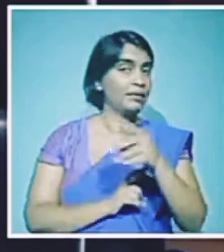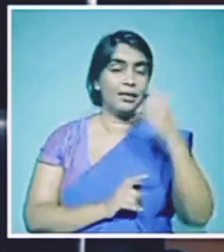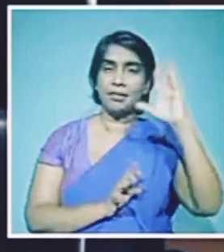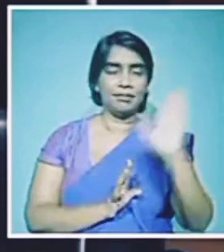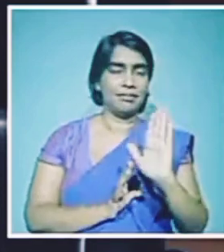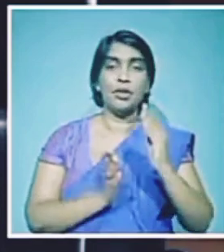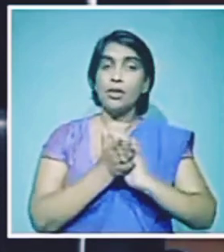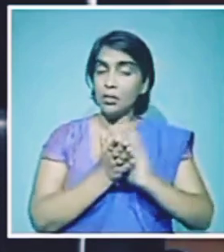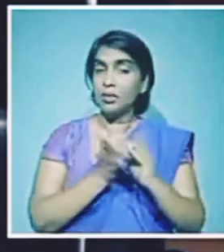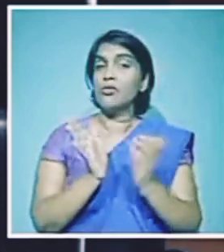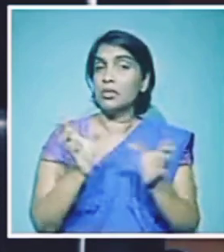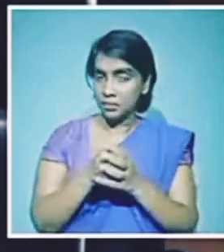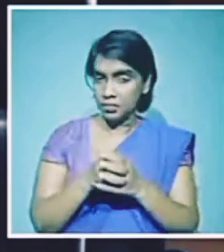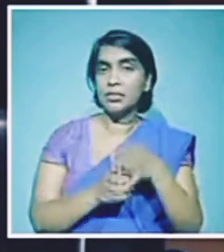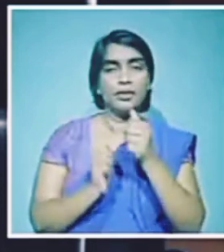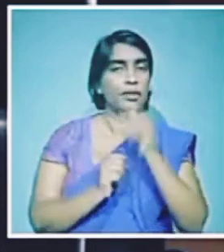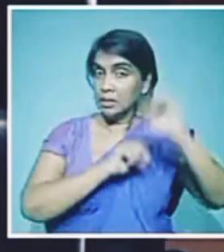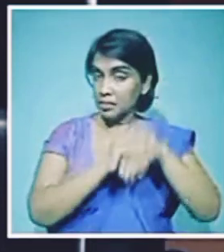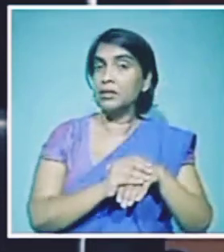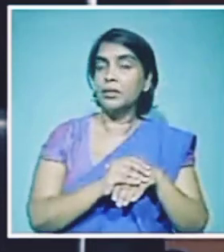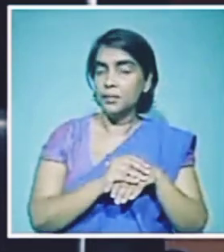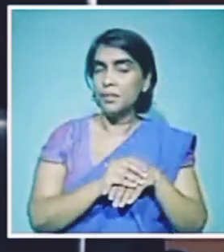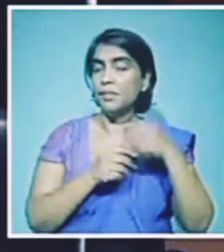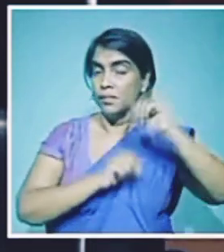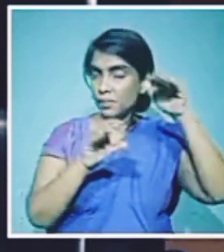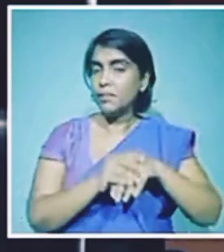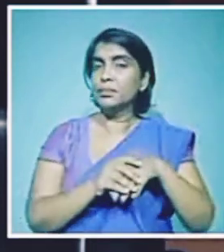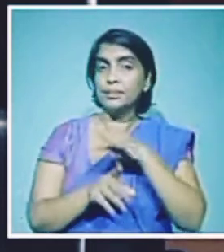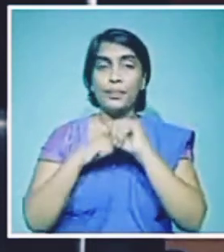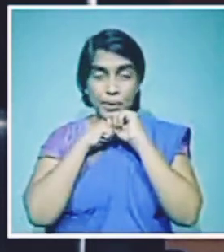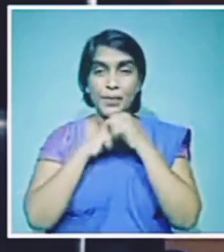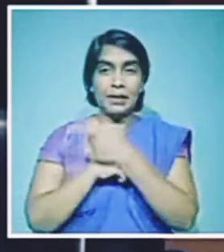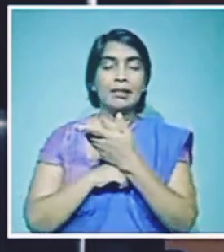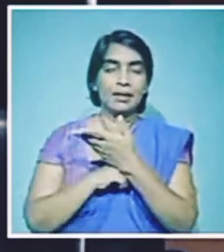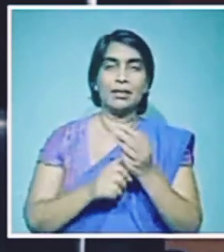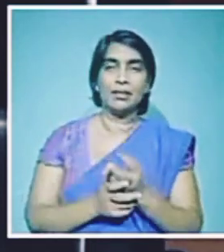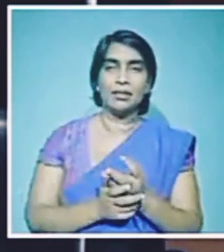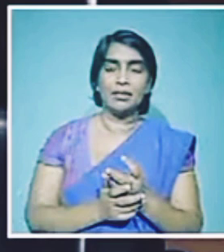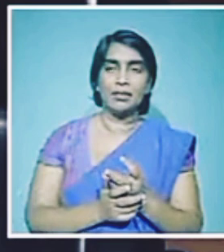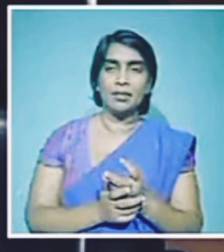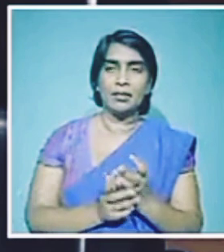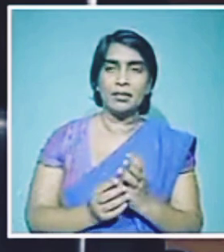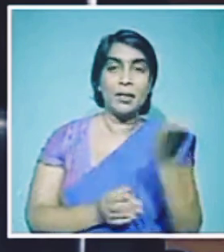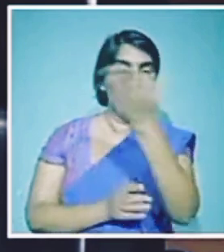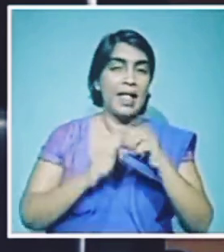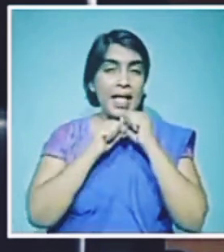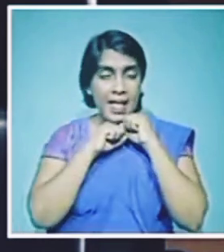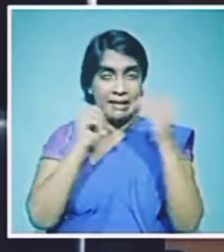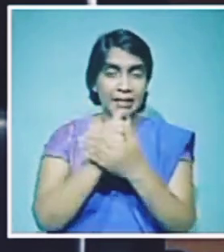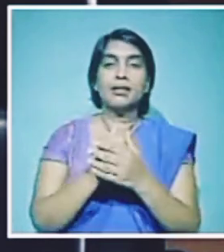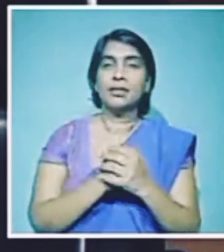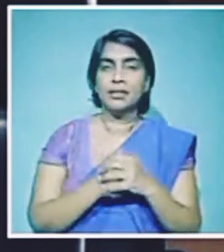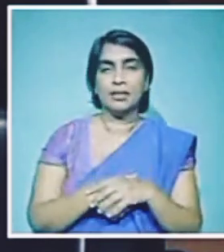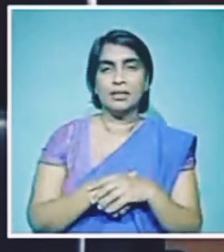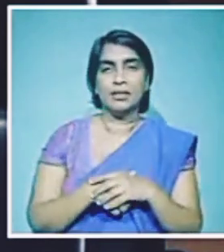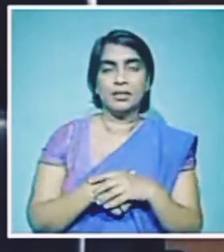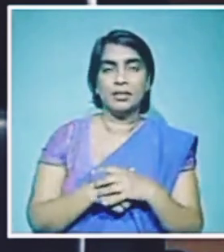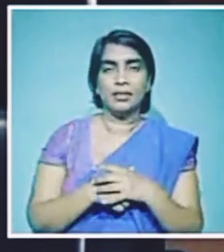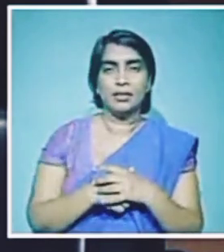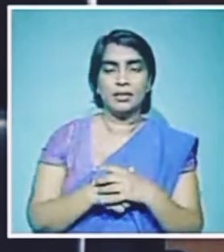జా ఉపయోగిత కమిటీ మెట కరన్నోడి తుమారే బలే తీరు అరగలే తీరు కాలే మేకొల్లో హ్యాంగిలైల కాలే మేకొల్లో హ్యాంగిలైల కాలే